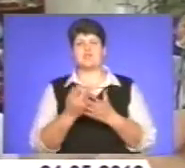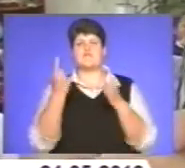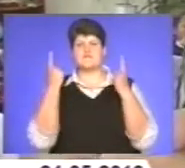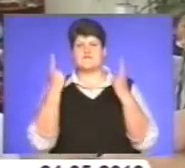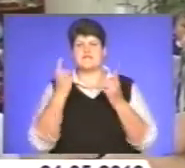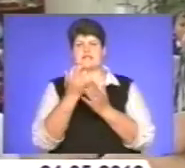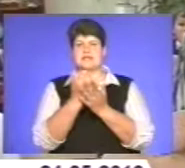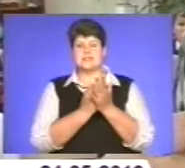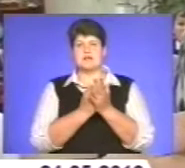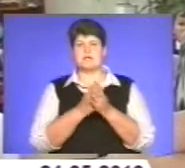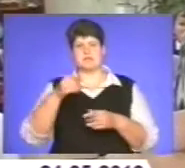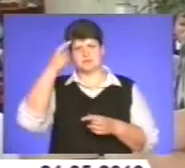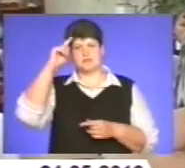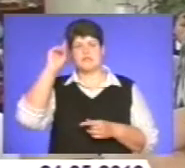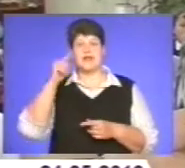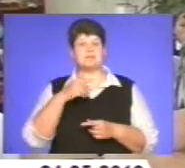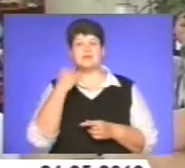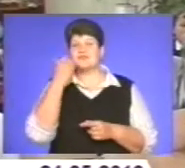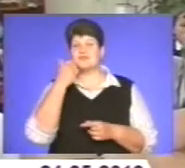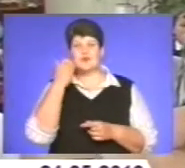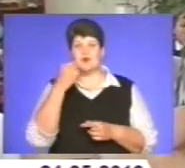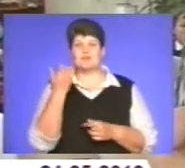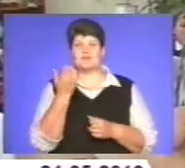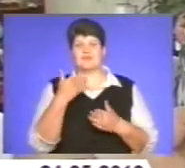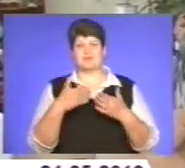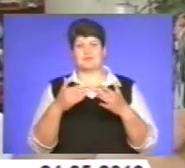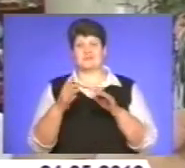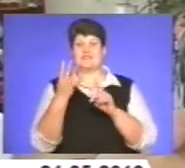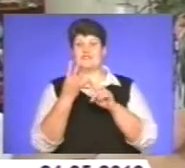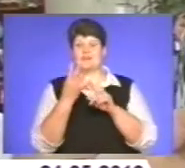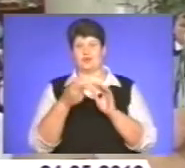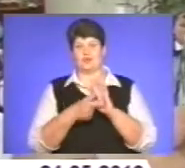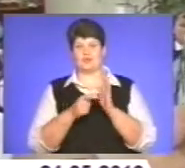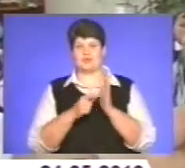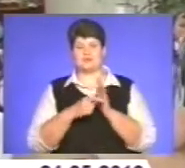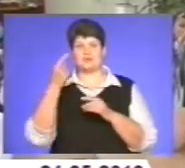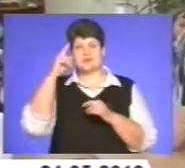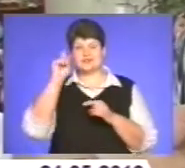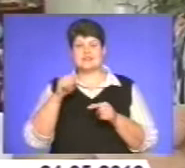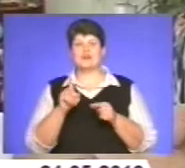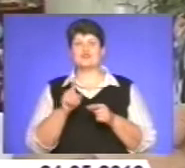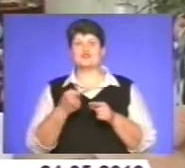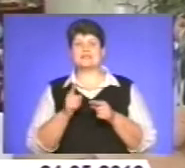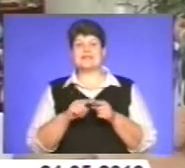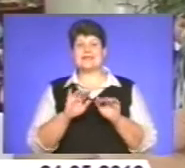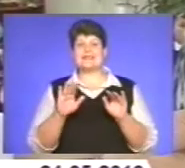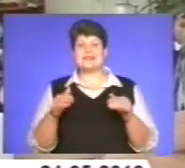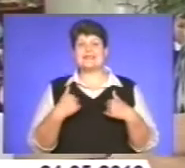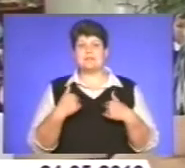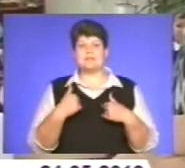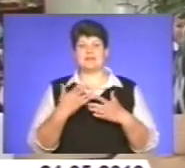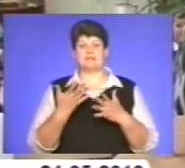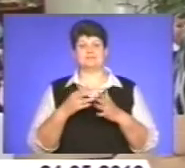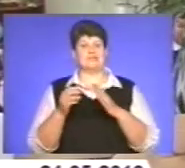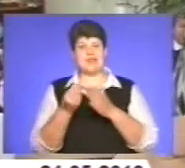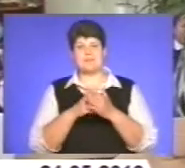запас і знань. І мені не соромно буде потім їх випускати в 4 класі, тому що я знаю, що це діти, які мене не